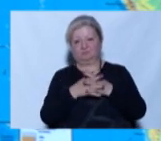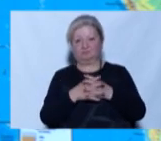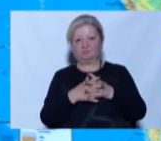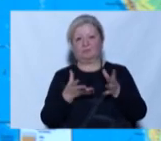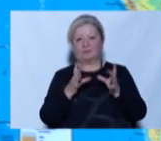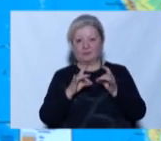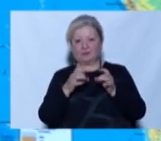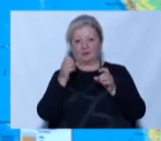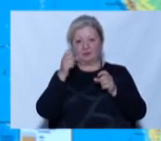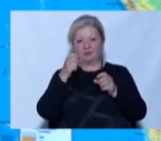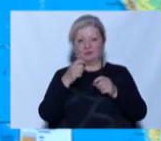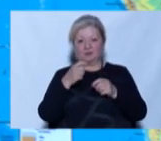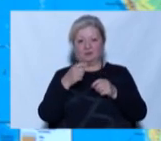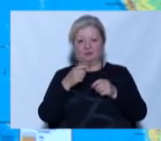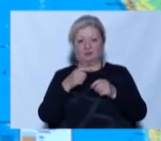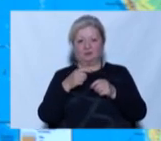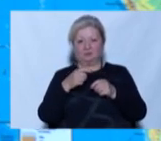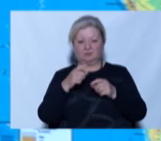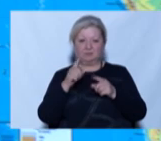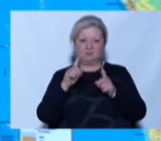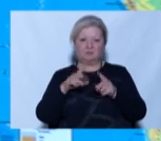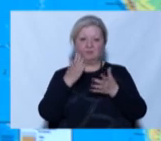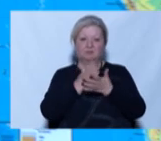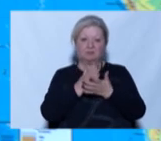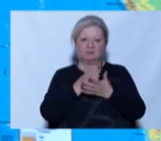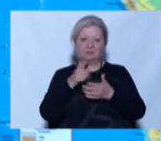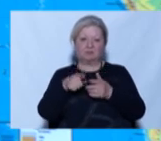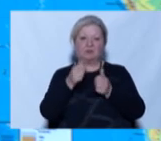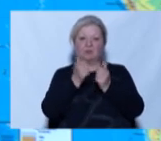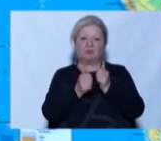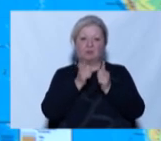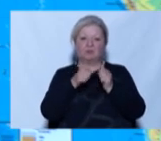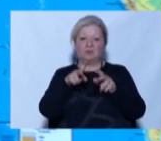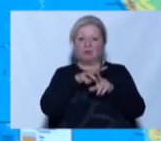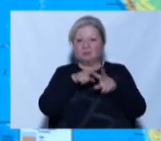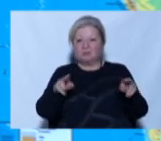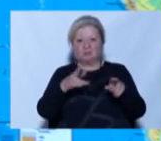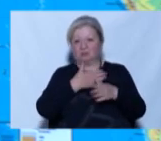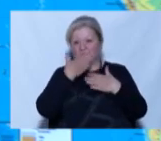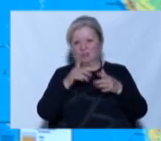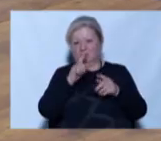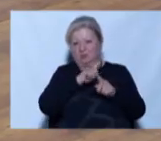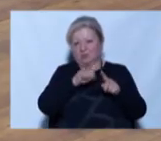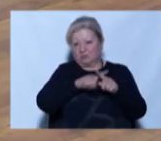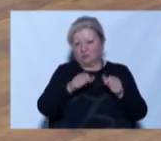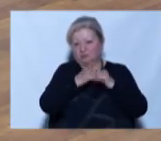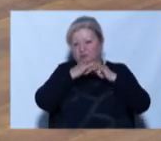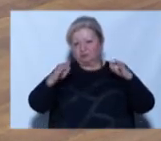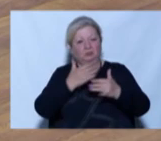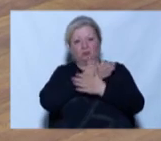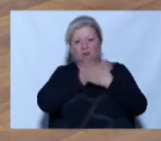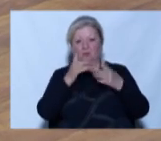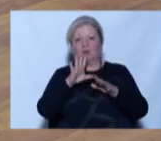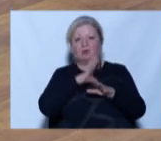მსოფლიო მოსახლეობა ყოველთვის ასეთი სიდიდით, ასეთი ფორმით, ასეთი სისწრაფით არ იზრდებოდა. იყო